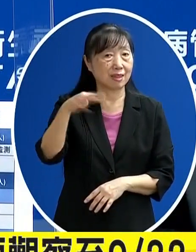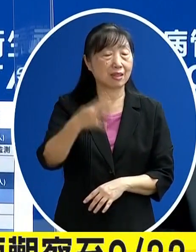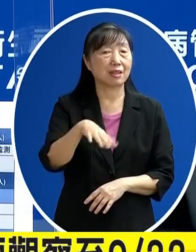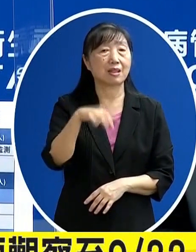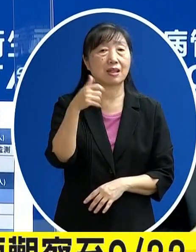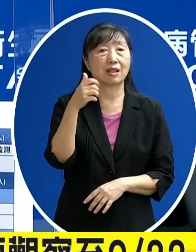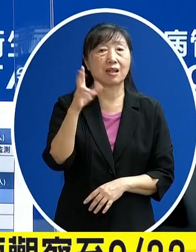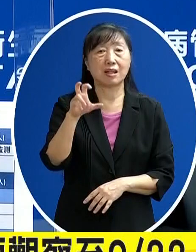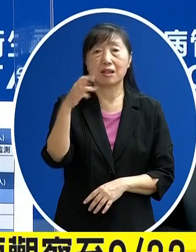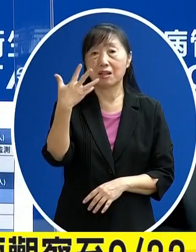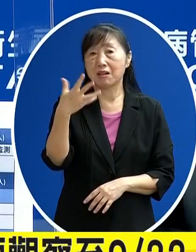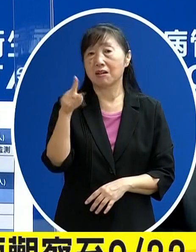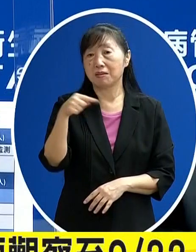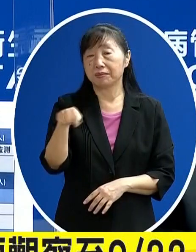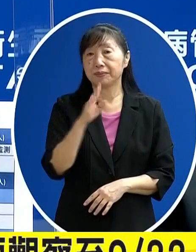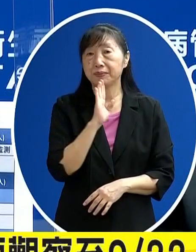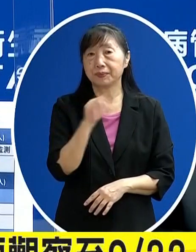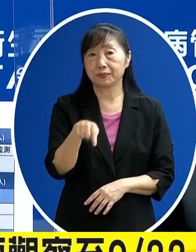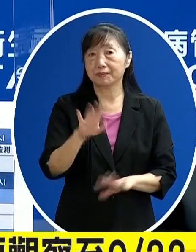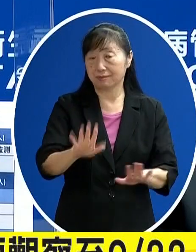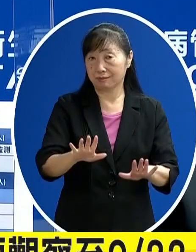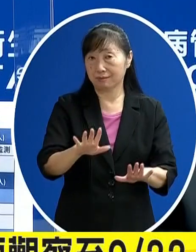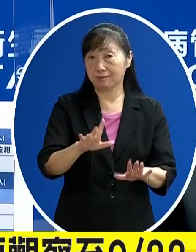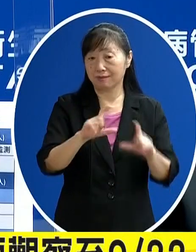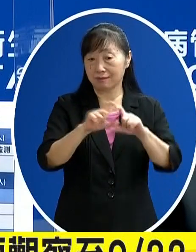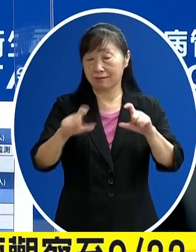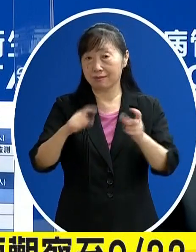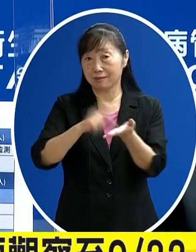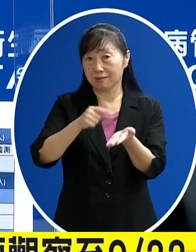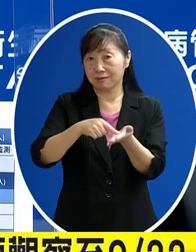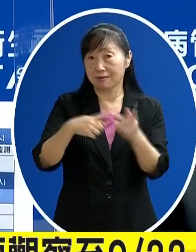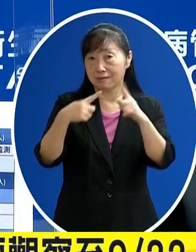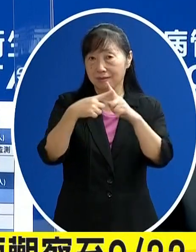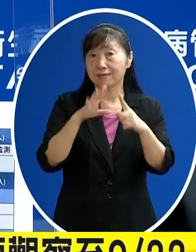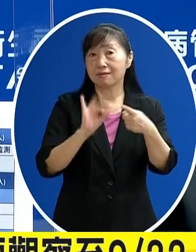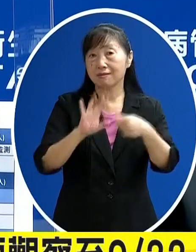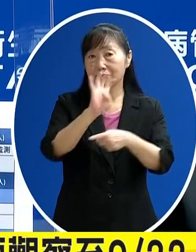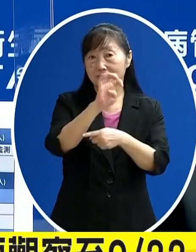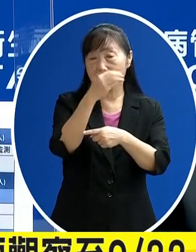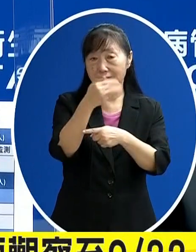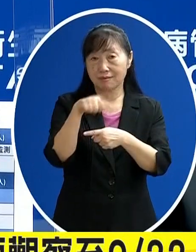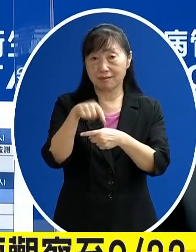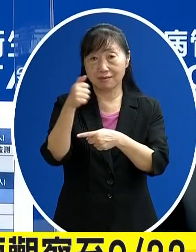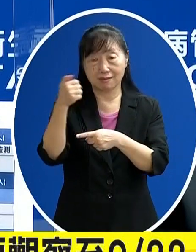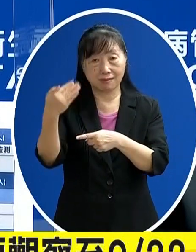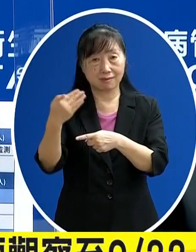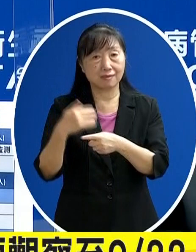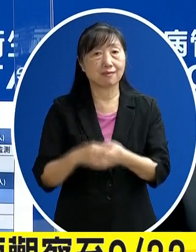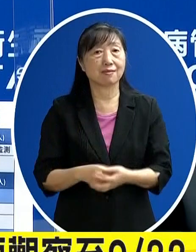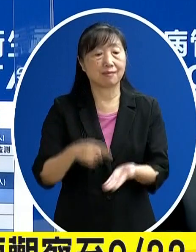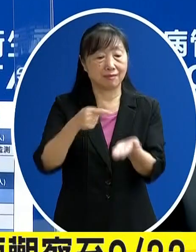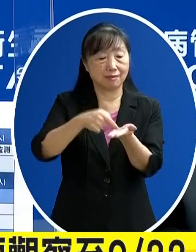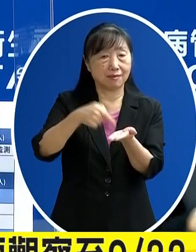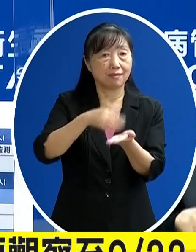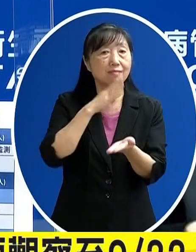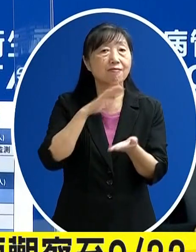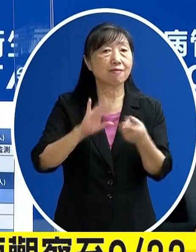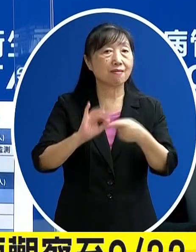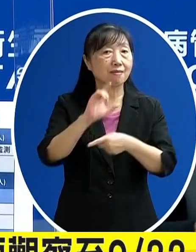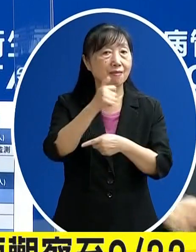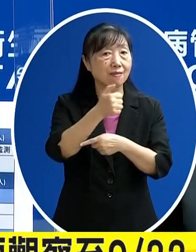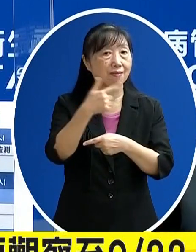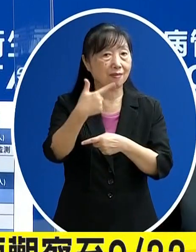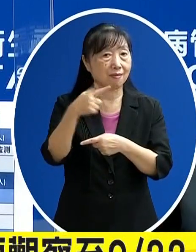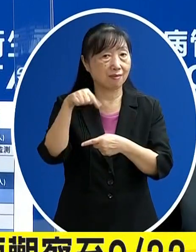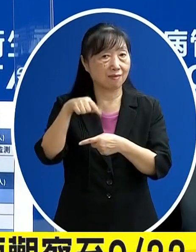15478剂，那现在疫苗的人口涵盖率是49.59%，那剂次人口比